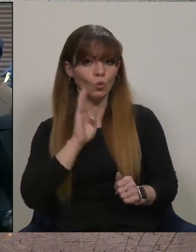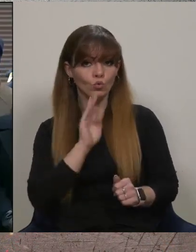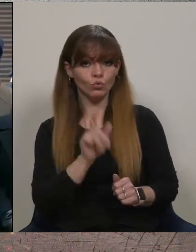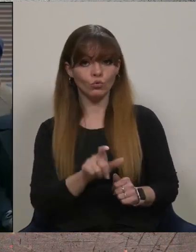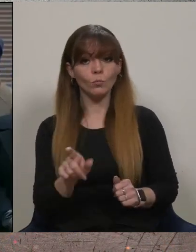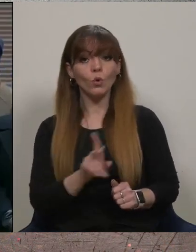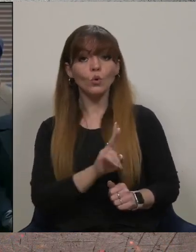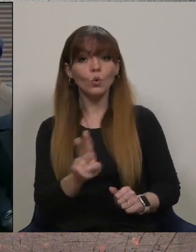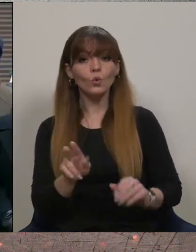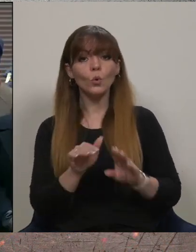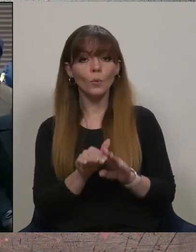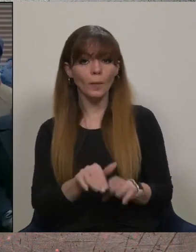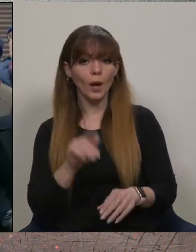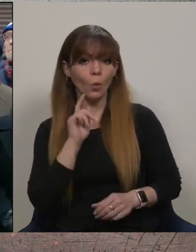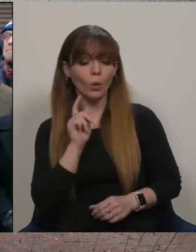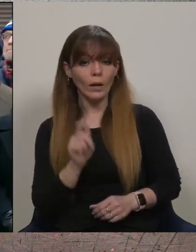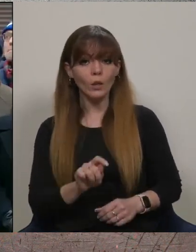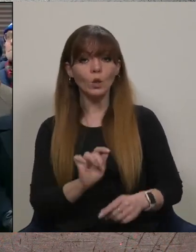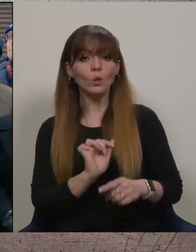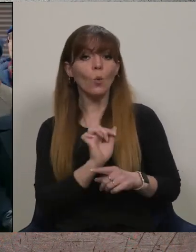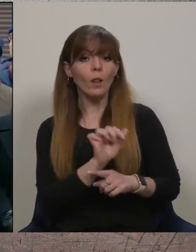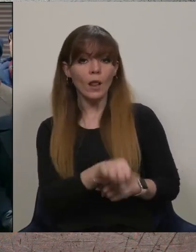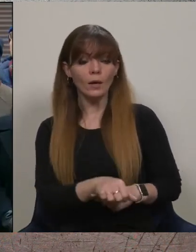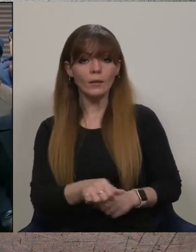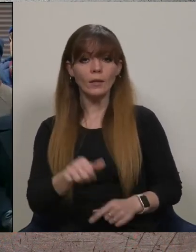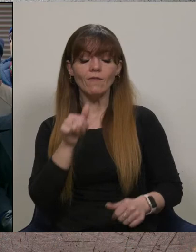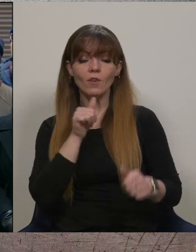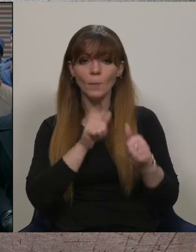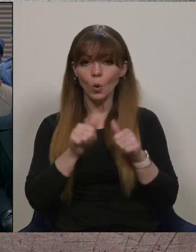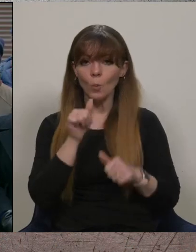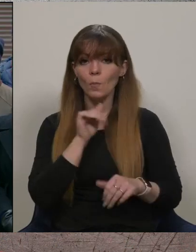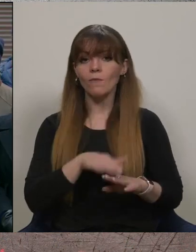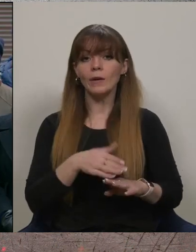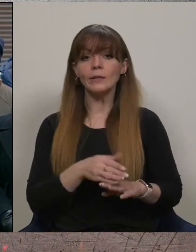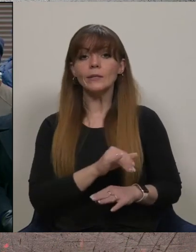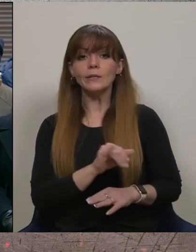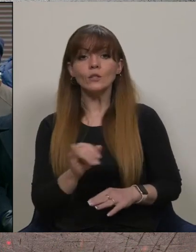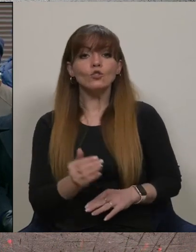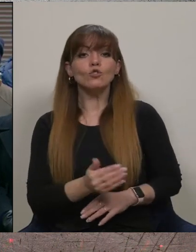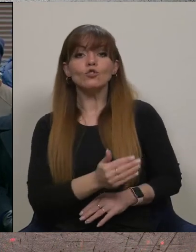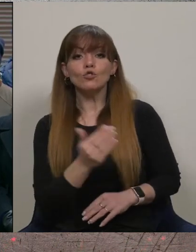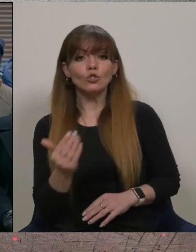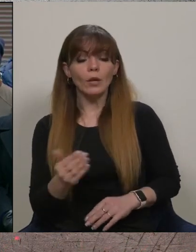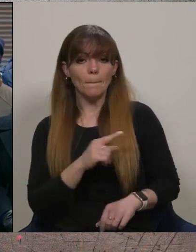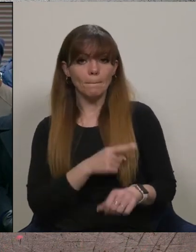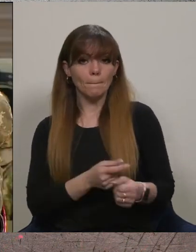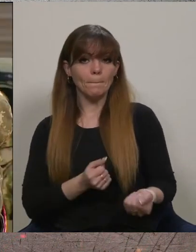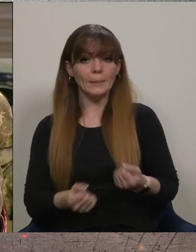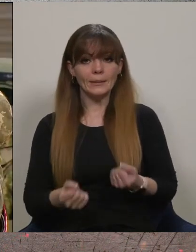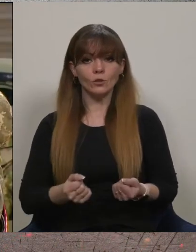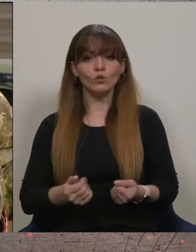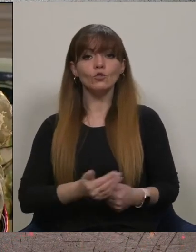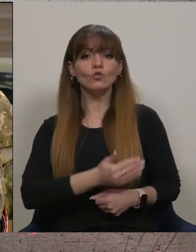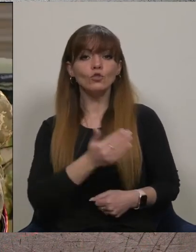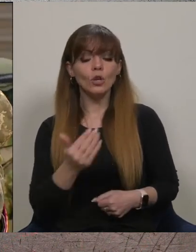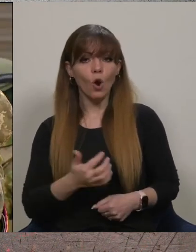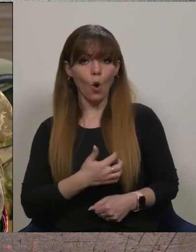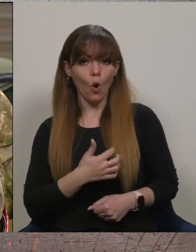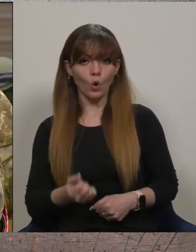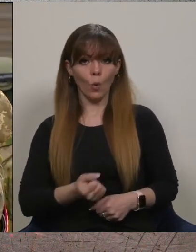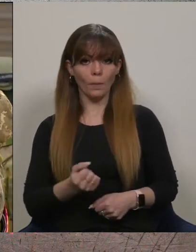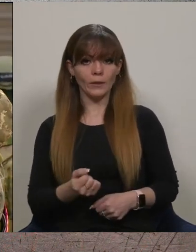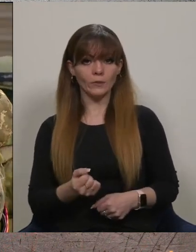хто допомагає Україні долати випробування, і чия міцність, чия